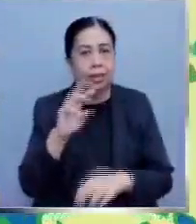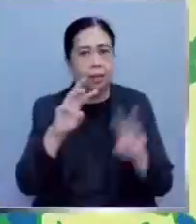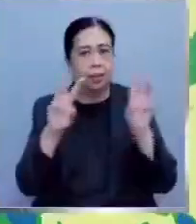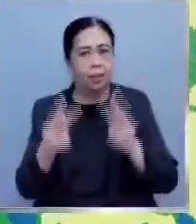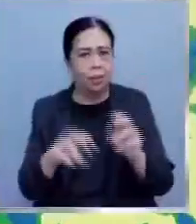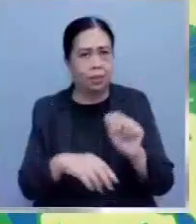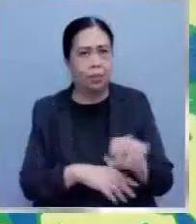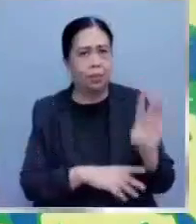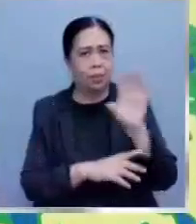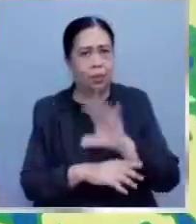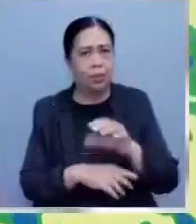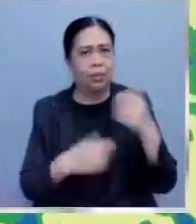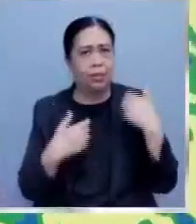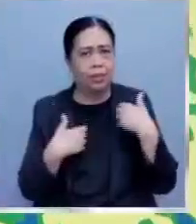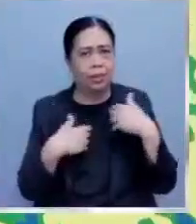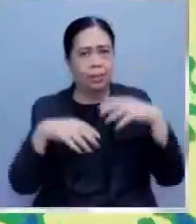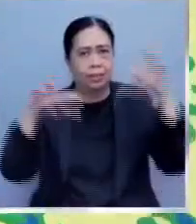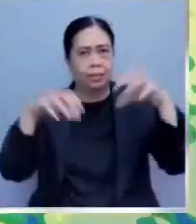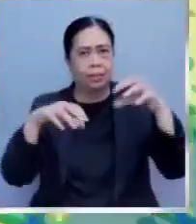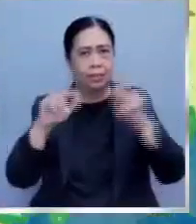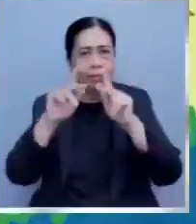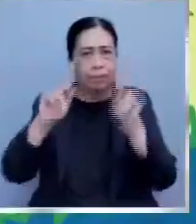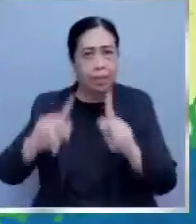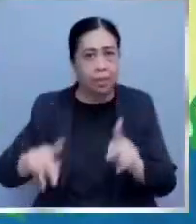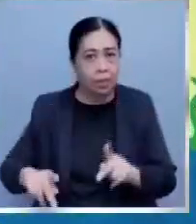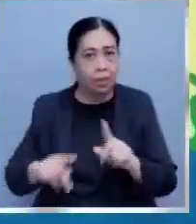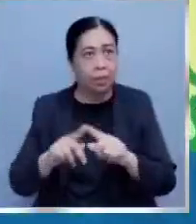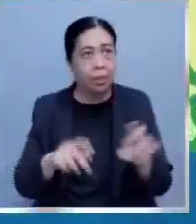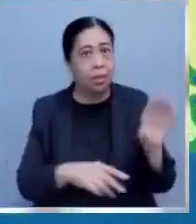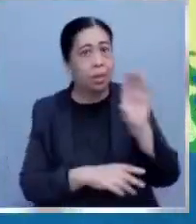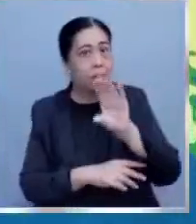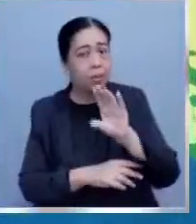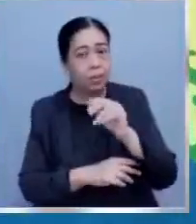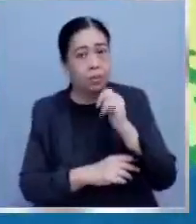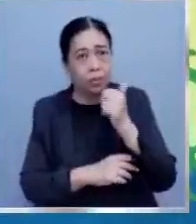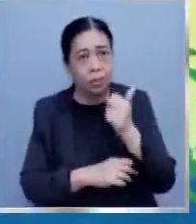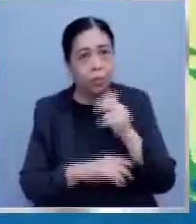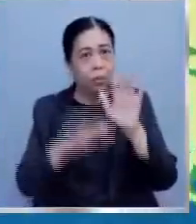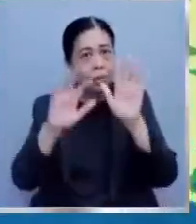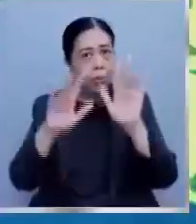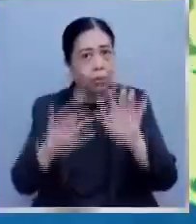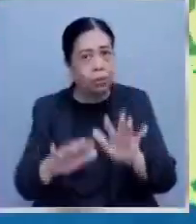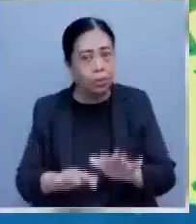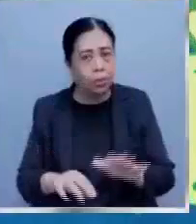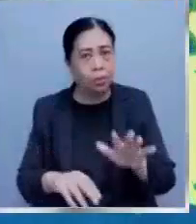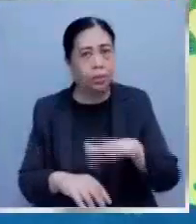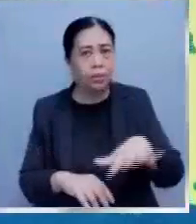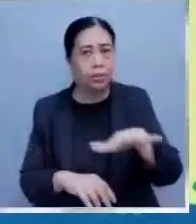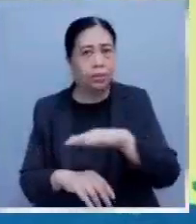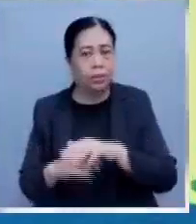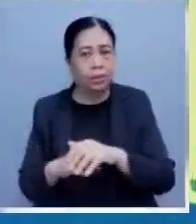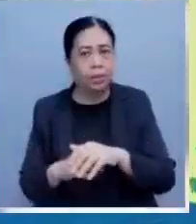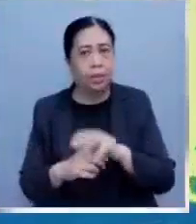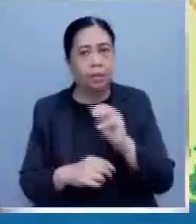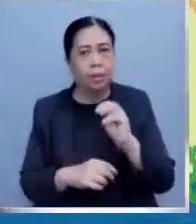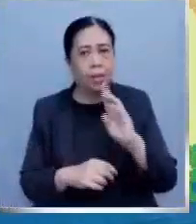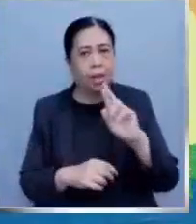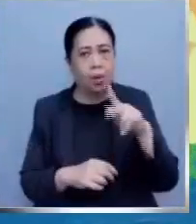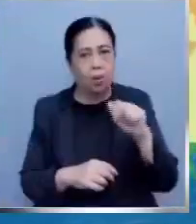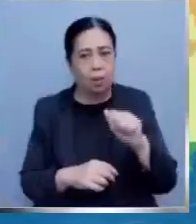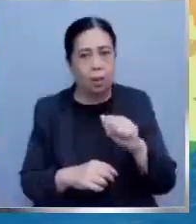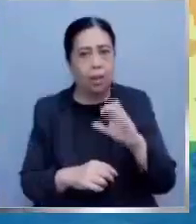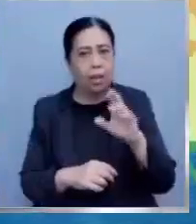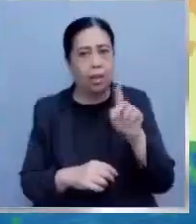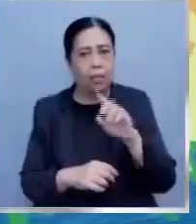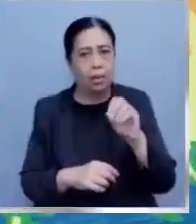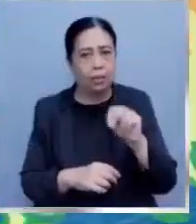ulan dito sa Palawan. Pero pagsapit ng hapon, may pag-ulan na rin sa natitirang bahagi ng Mimaropa, Calabarzon,